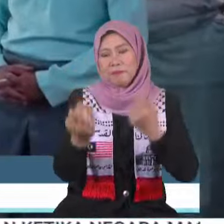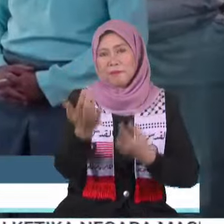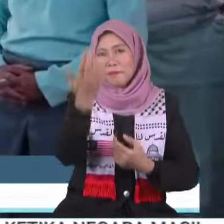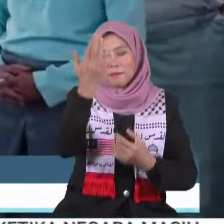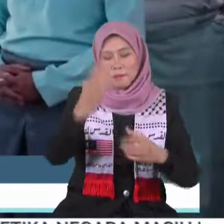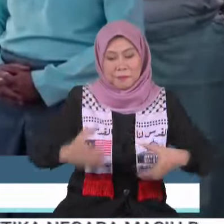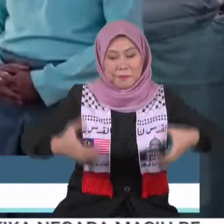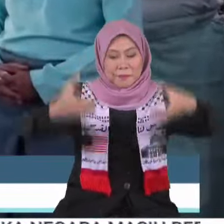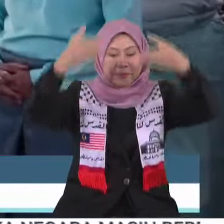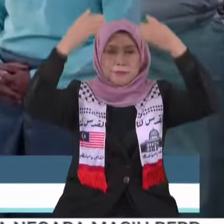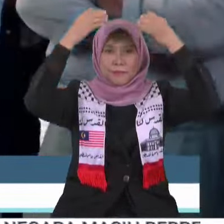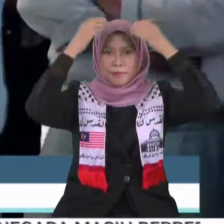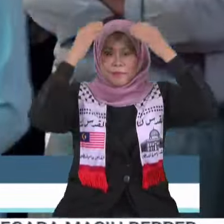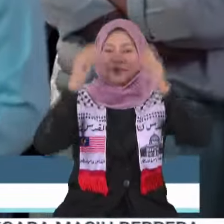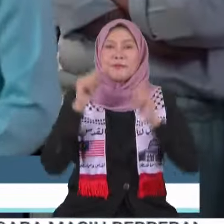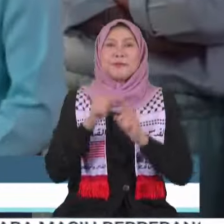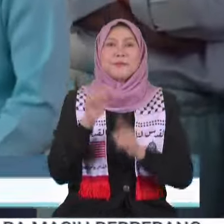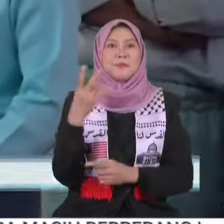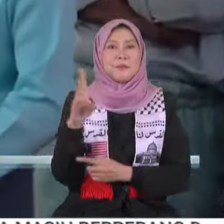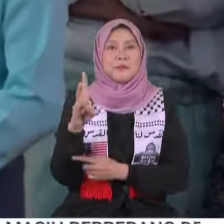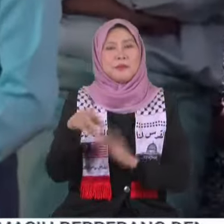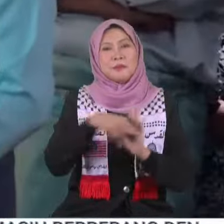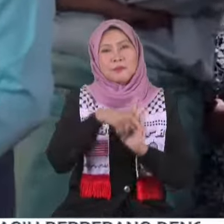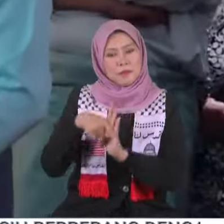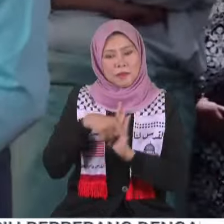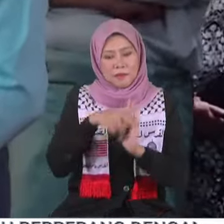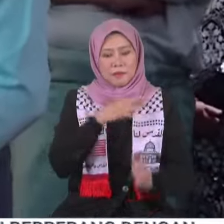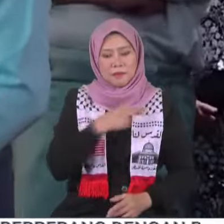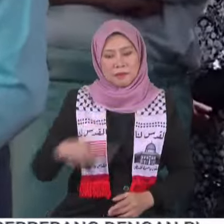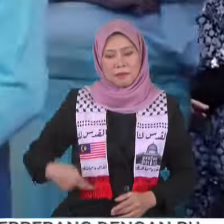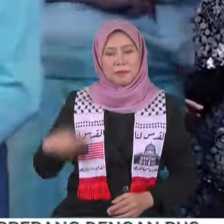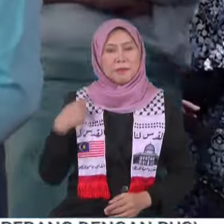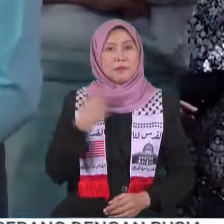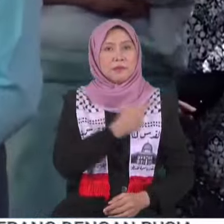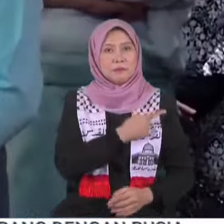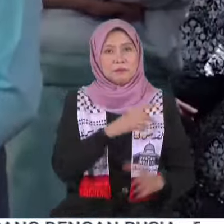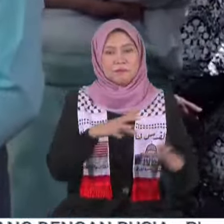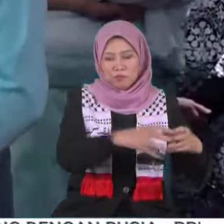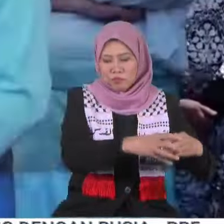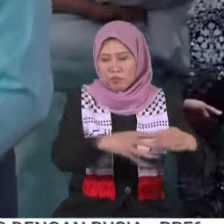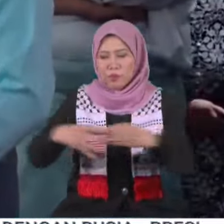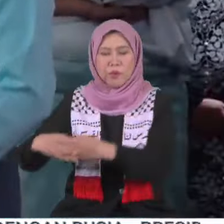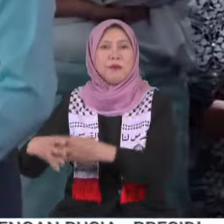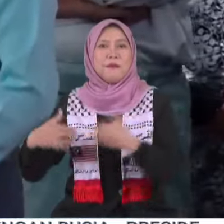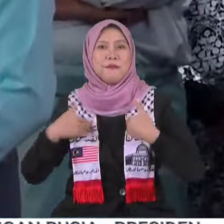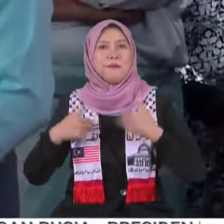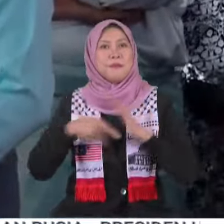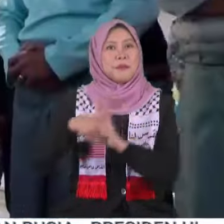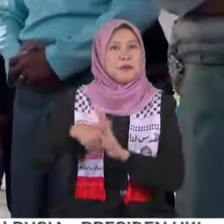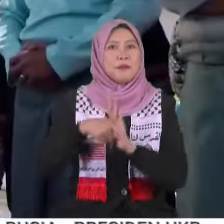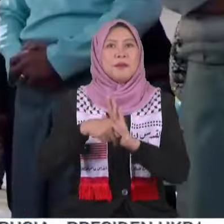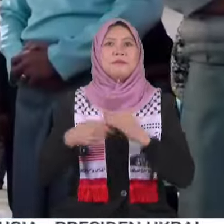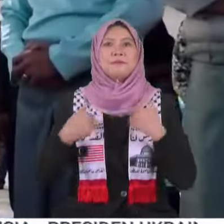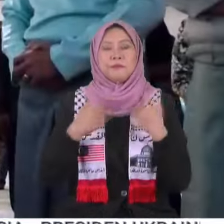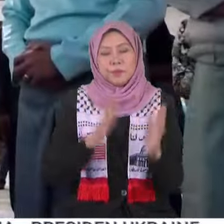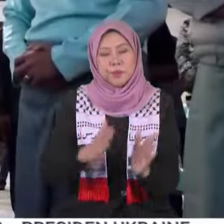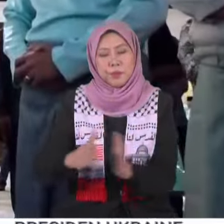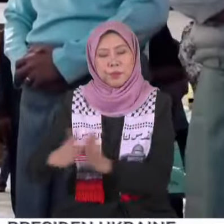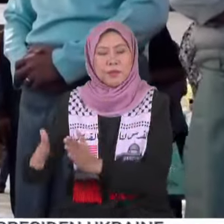yang di-Pertuan Agong ke-17. Pameran Raja Kita di Galeri 1 dan 2 merupakan sebahagian daripada acara yang